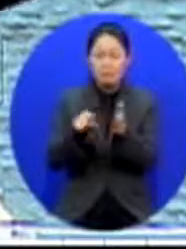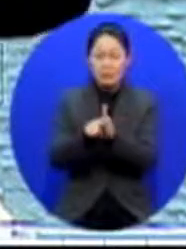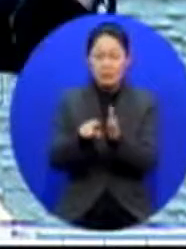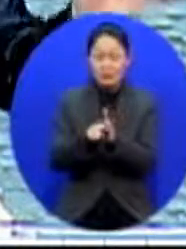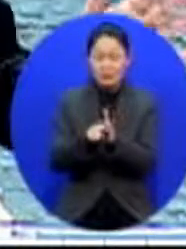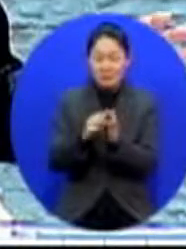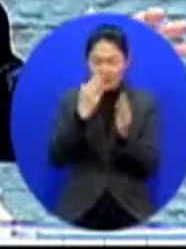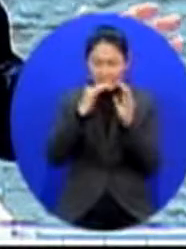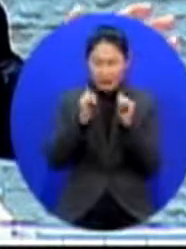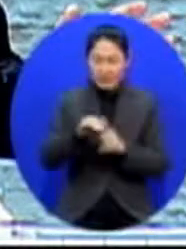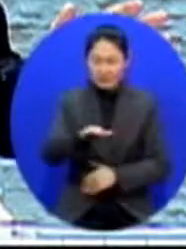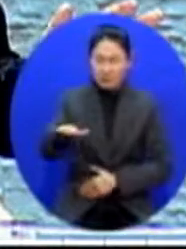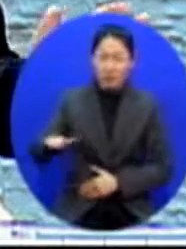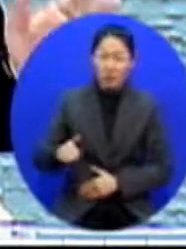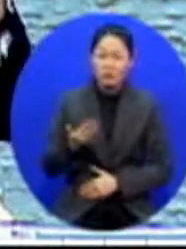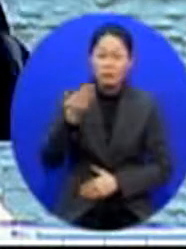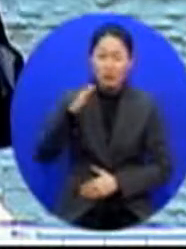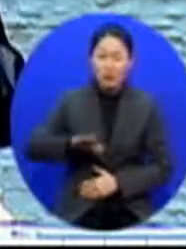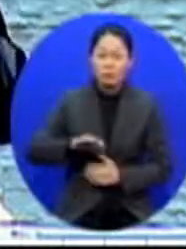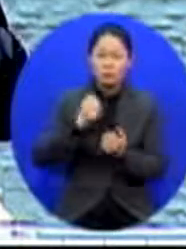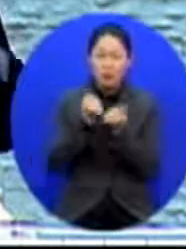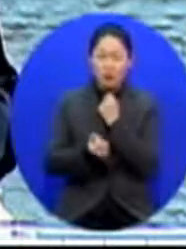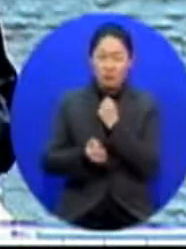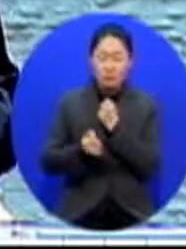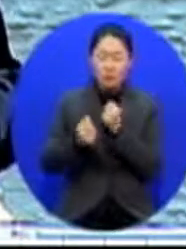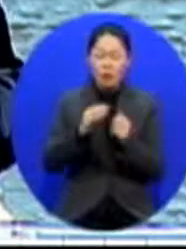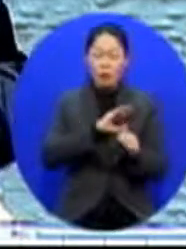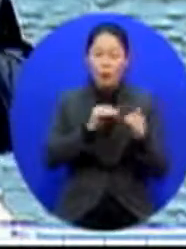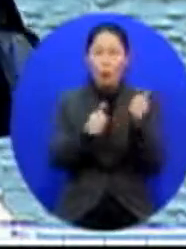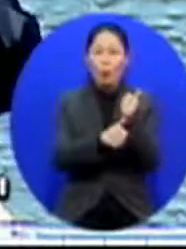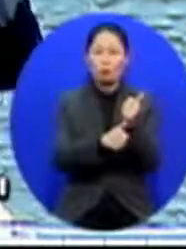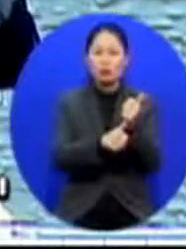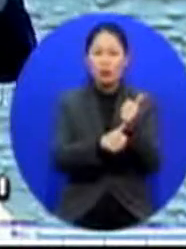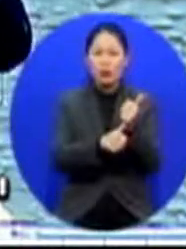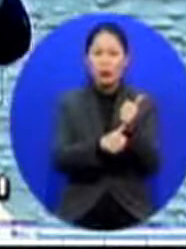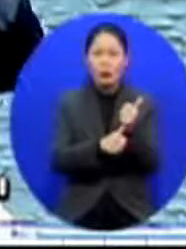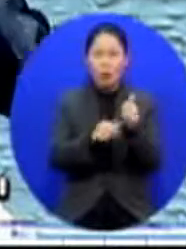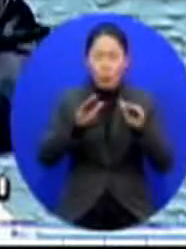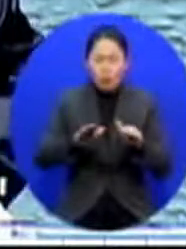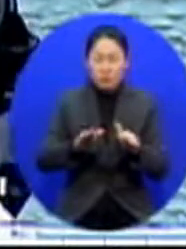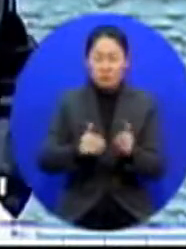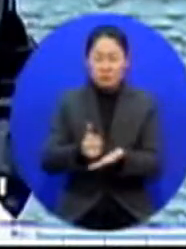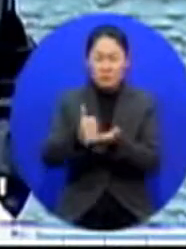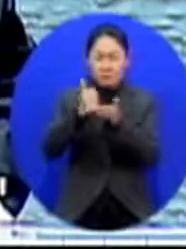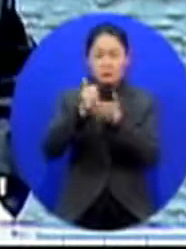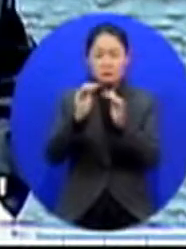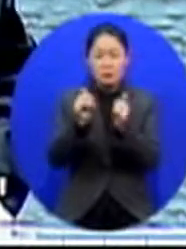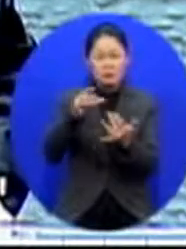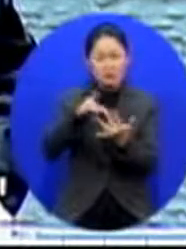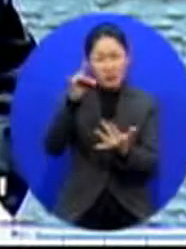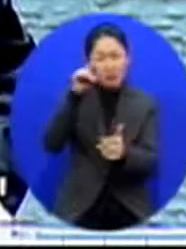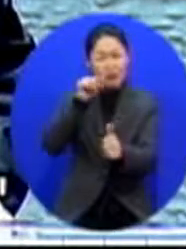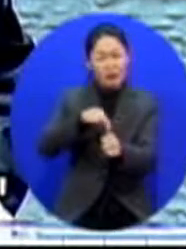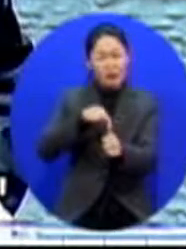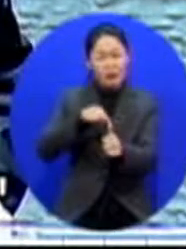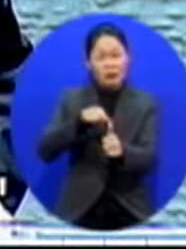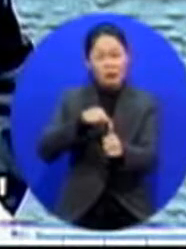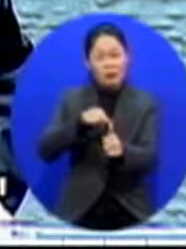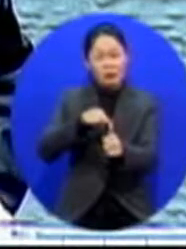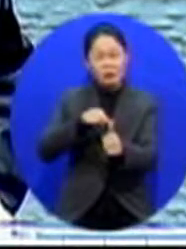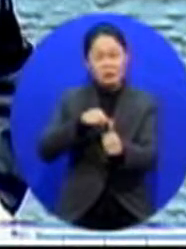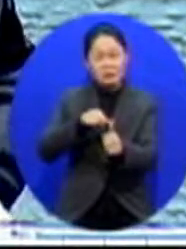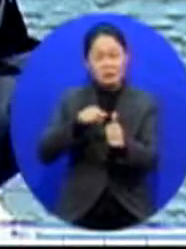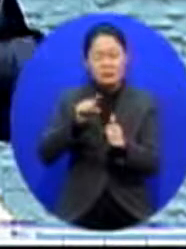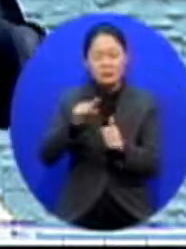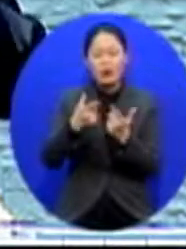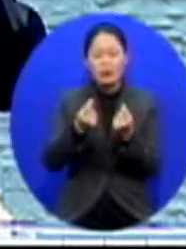이스라엘 백성들이 인데 여호수아가 뭘 또 오늘 성결 자를 택하라고 하는지 그렇게 여서 가